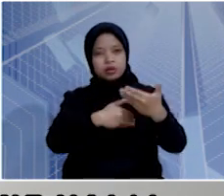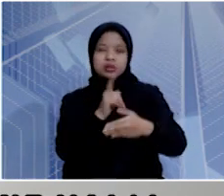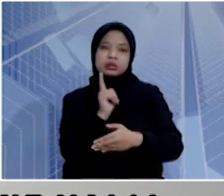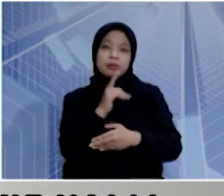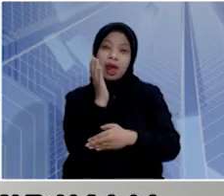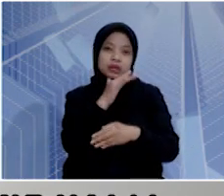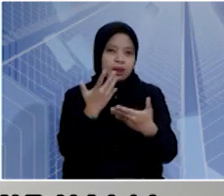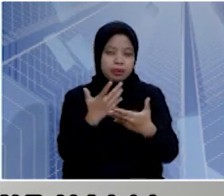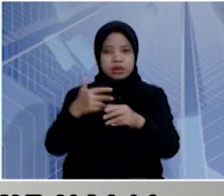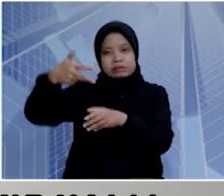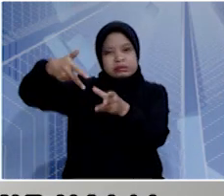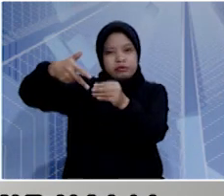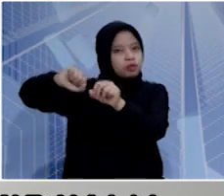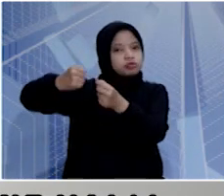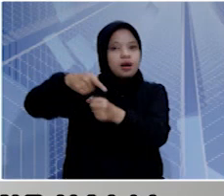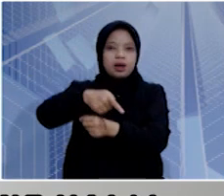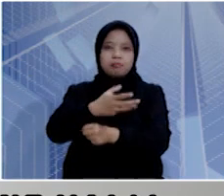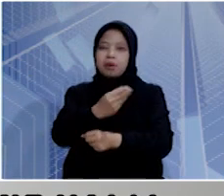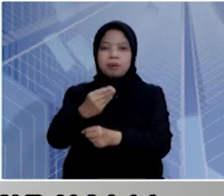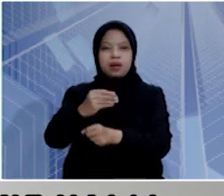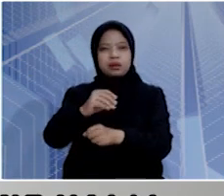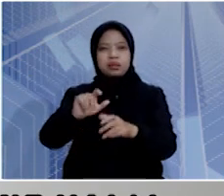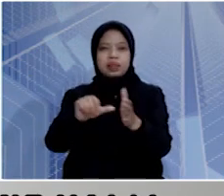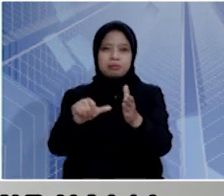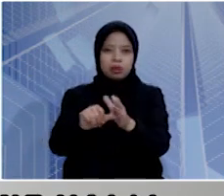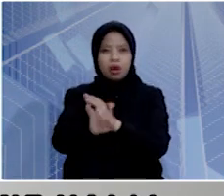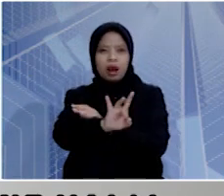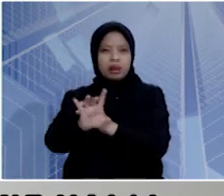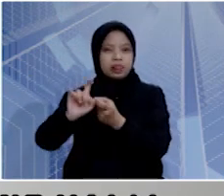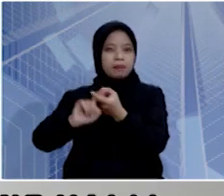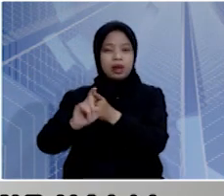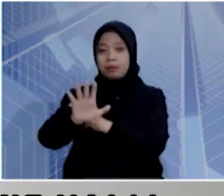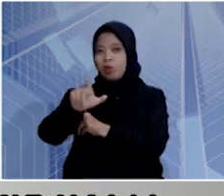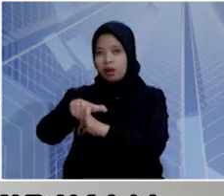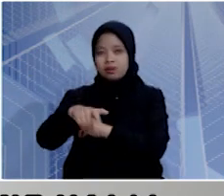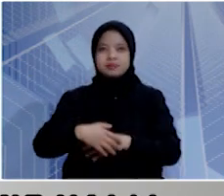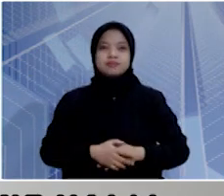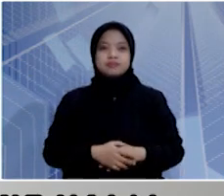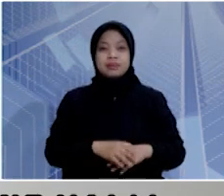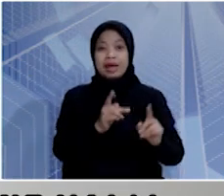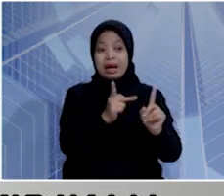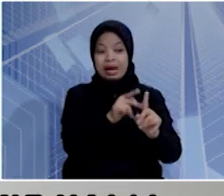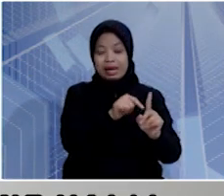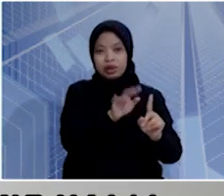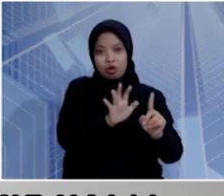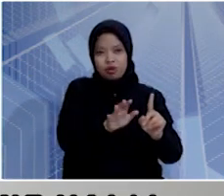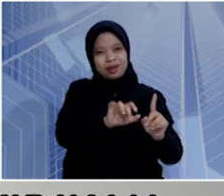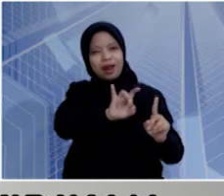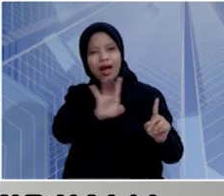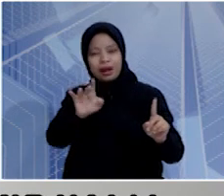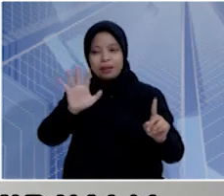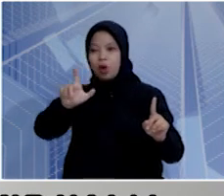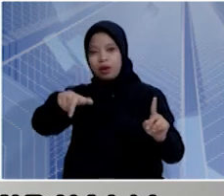merusak CCTV yang dilakukan bersama 5 orang lainnya selain the Brigjen Hendra Kurniawan 5